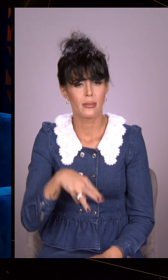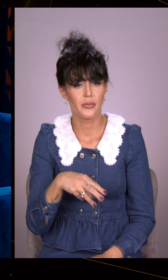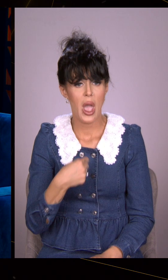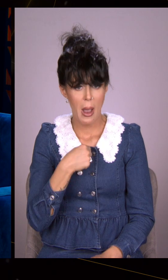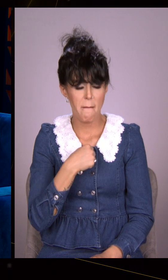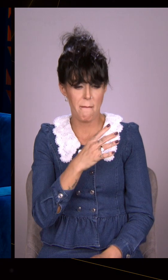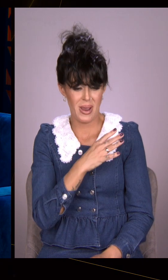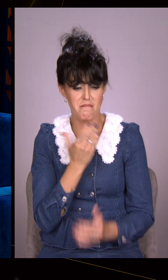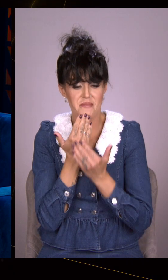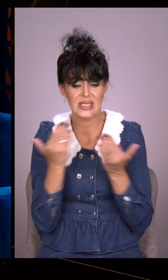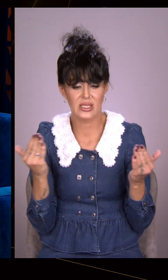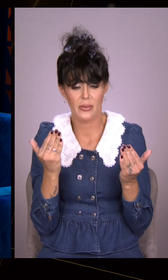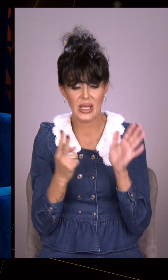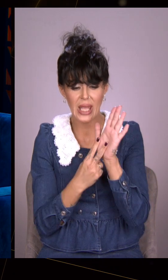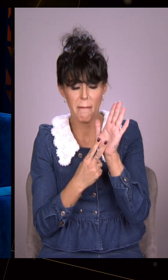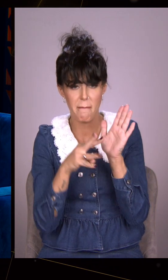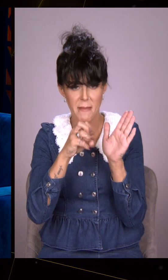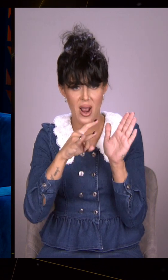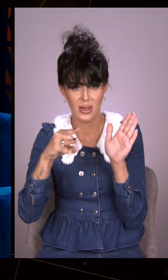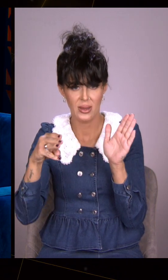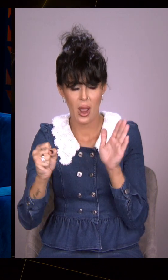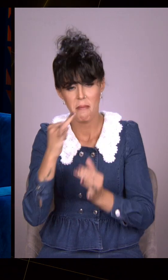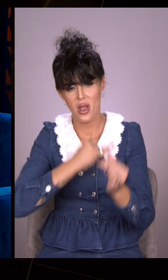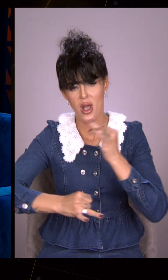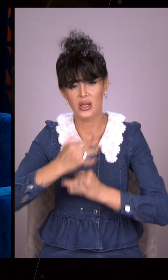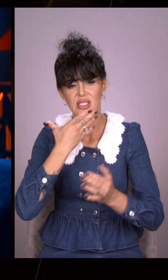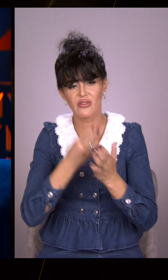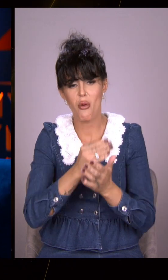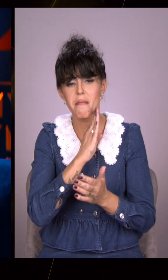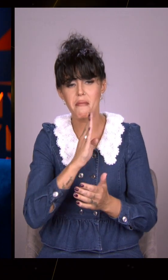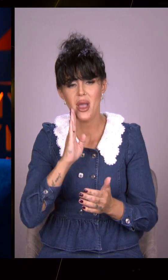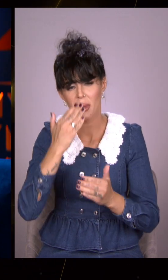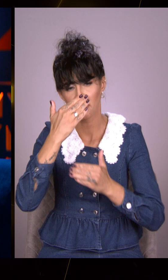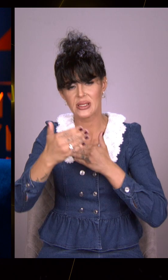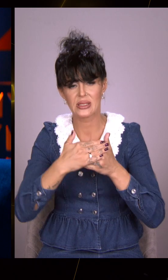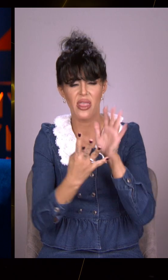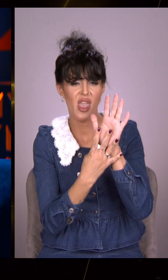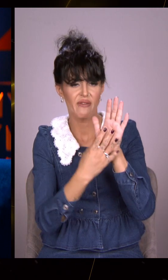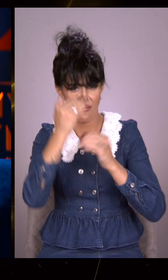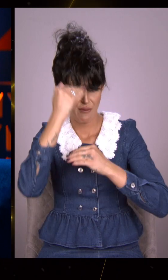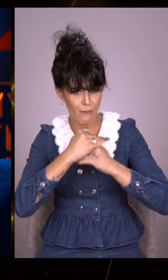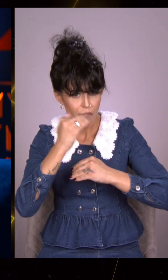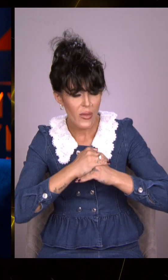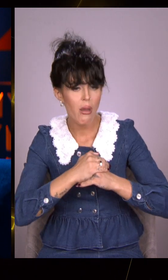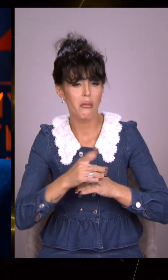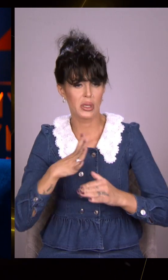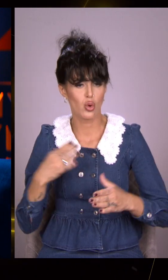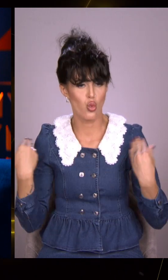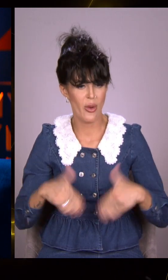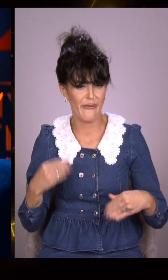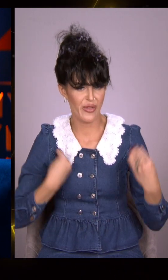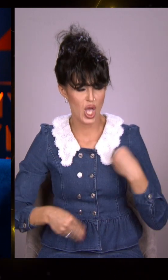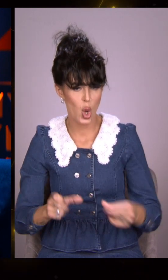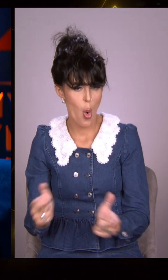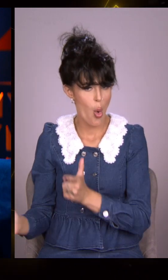Я 7 березня поговорила з нею десь близько 9 вечора. От, вони саме вже зібрані були, мама